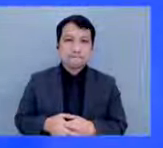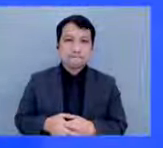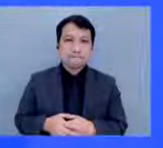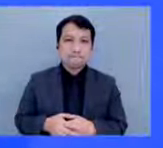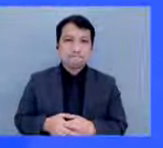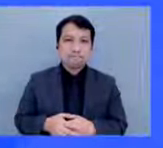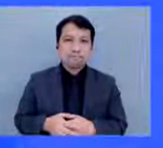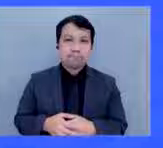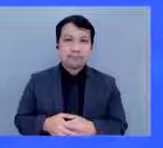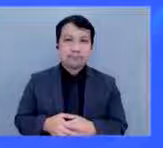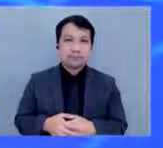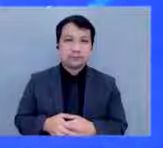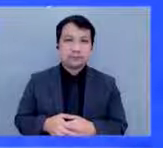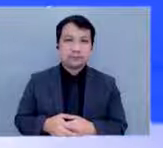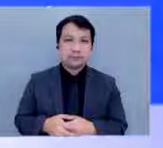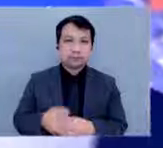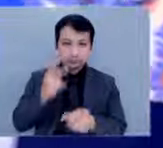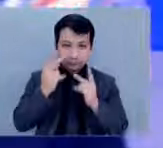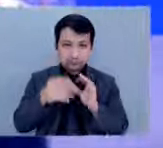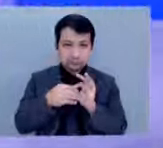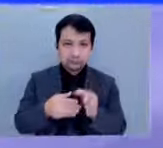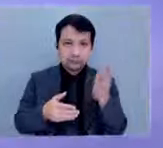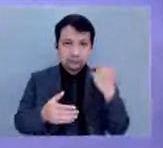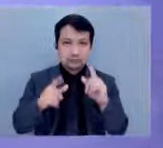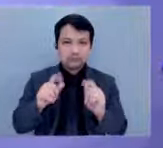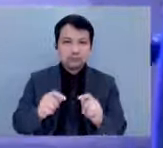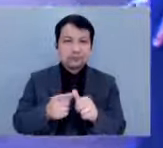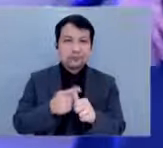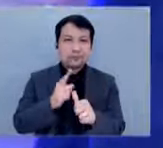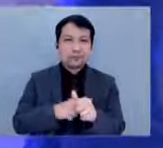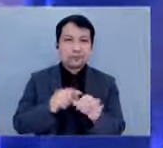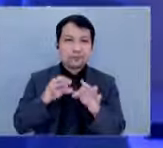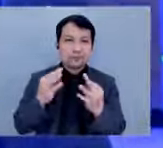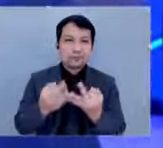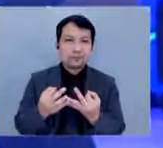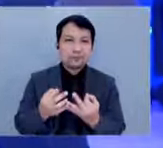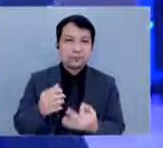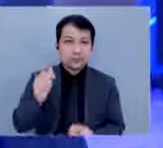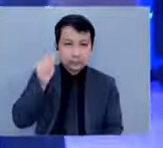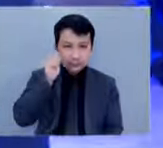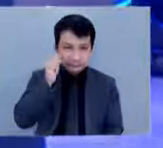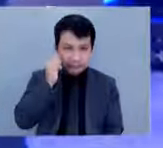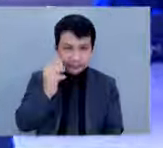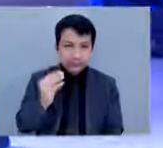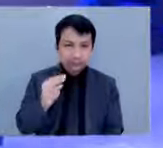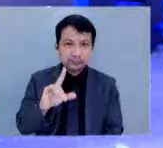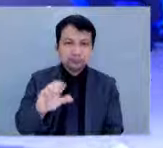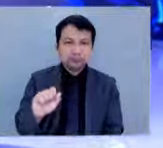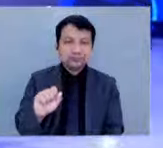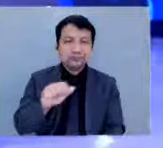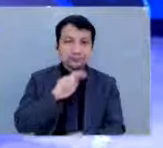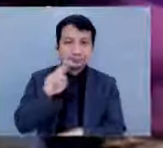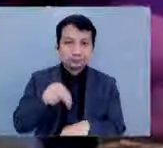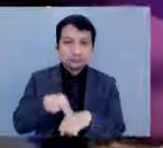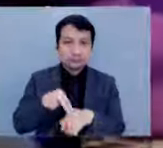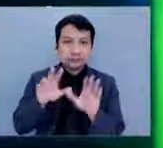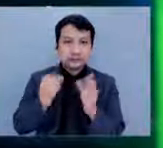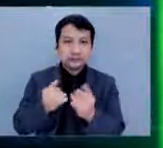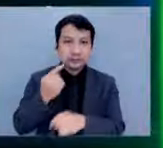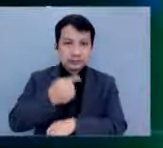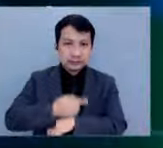TV5. Bumisita rin itong Sabado si The First Family star Andres Mula sa National Barangay Day ng